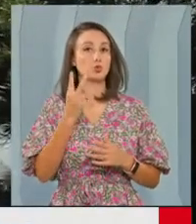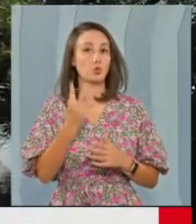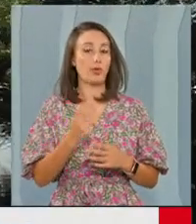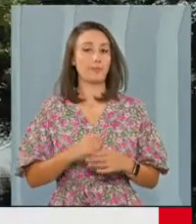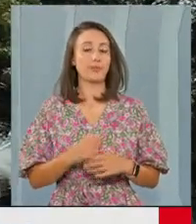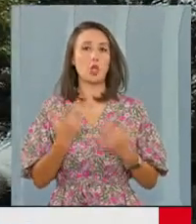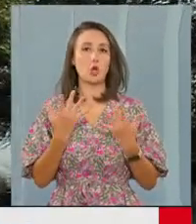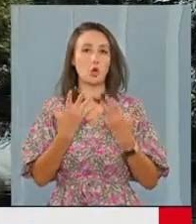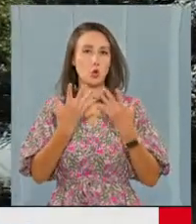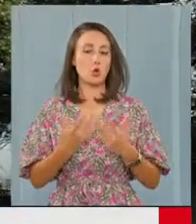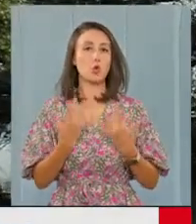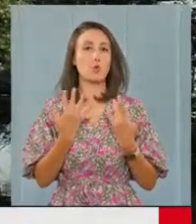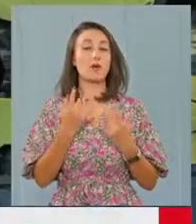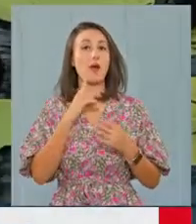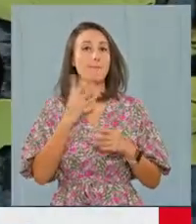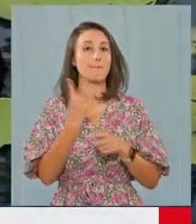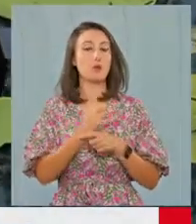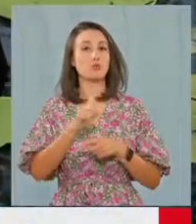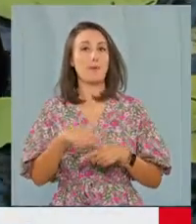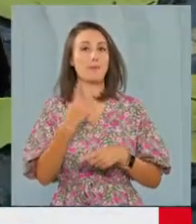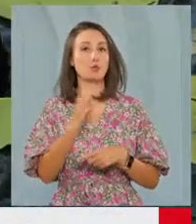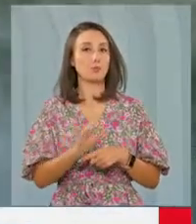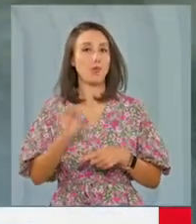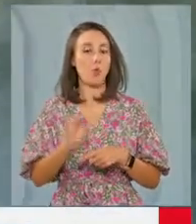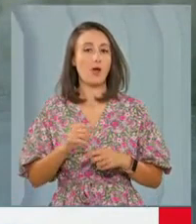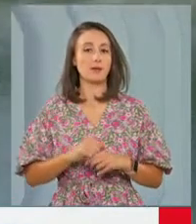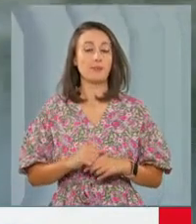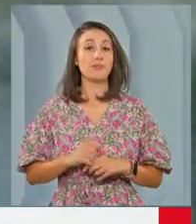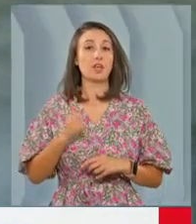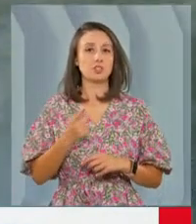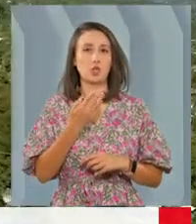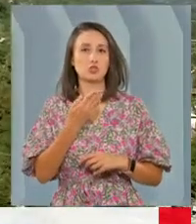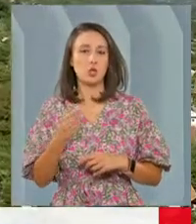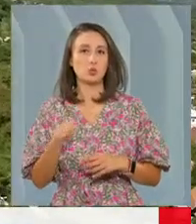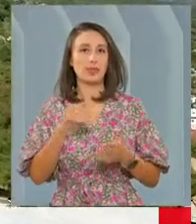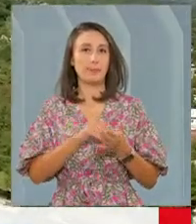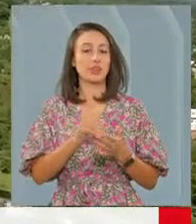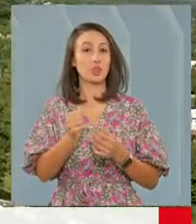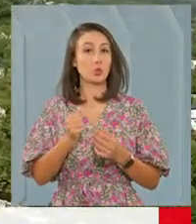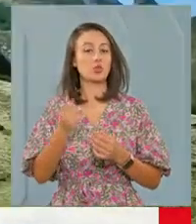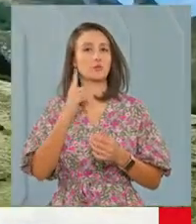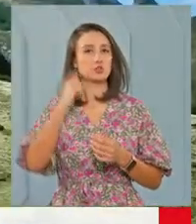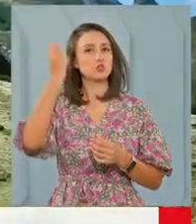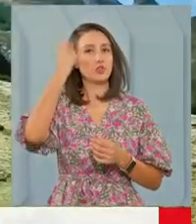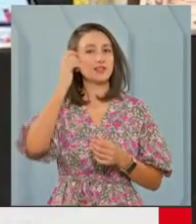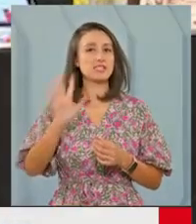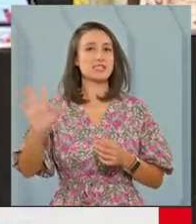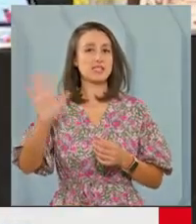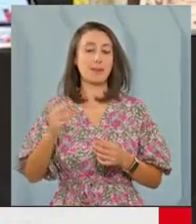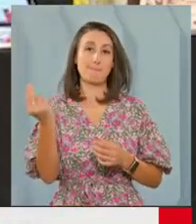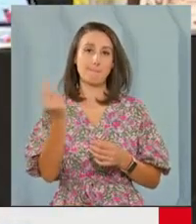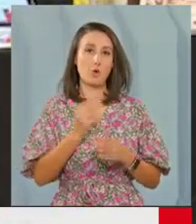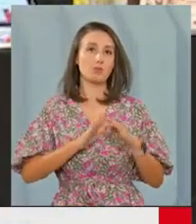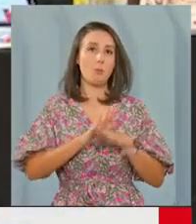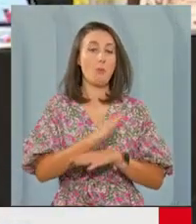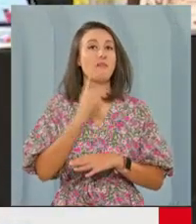în total numărul acestora a fost de 4,4 milioane Dintre aceștia șase sute de mii de turiști au fost cetățeni străini proiectul